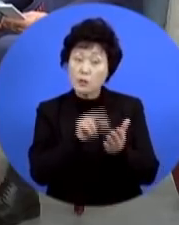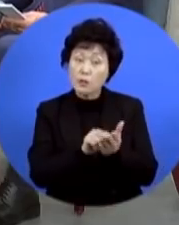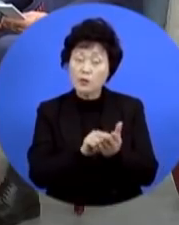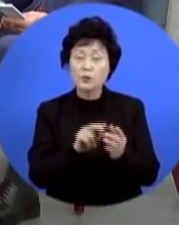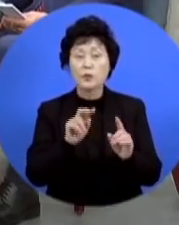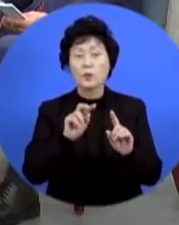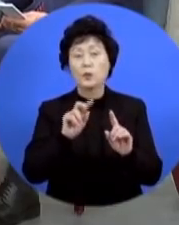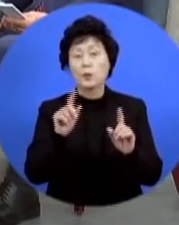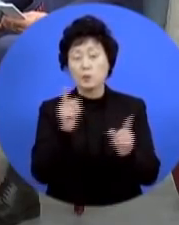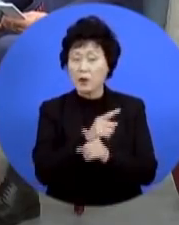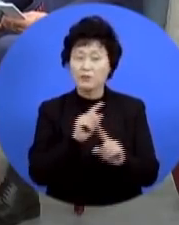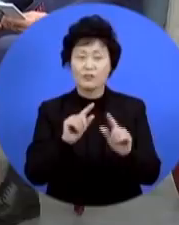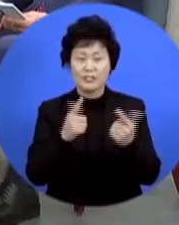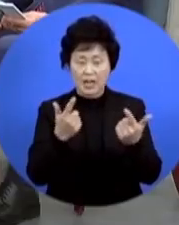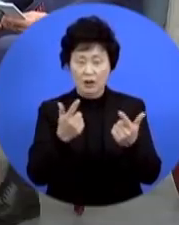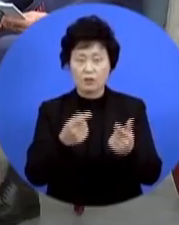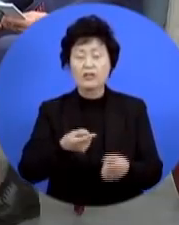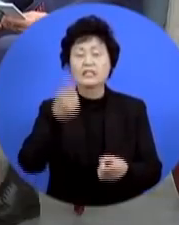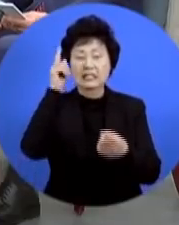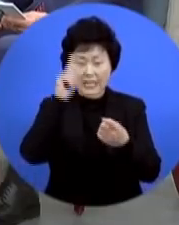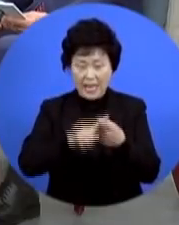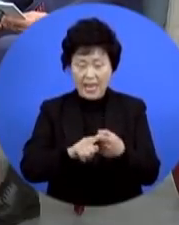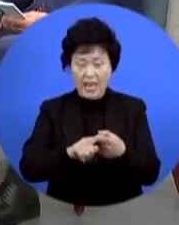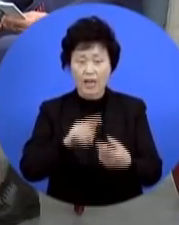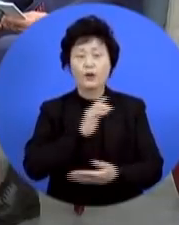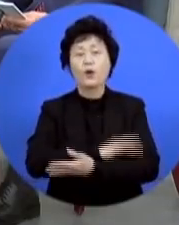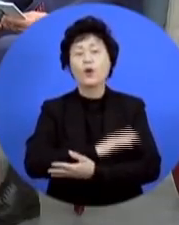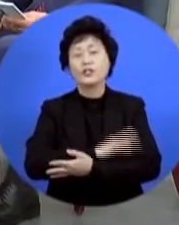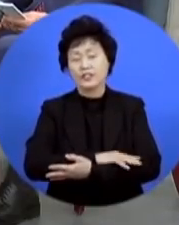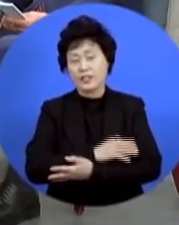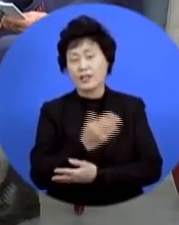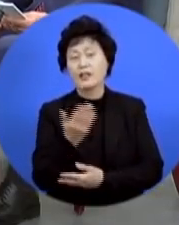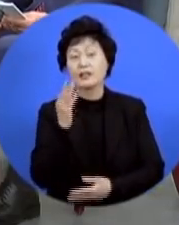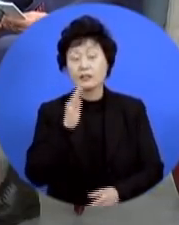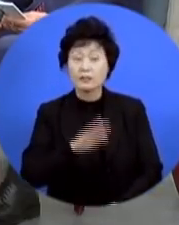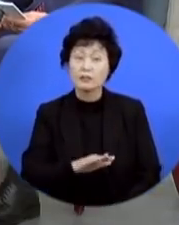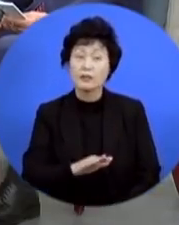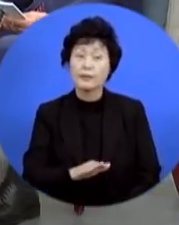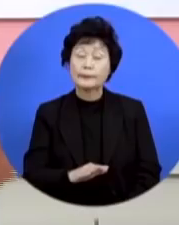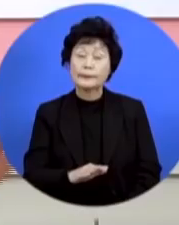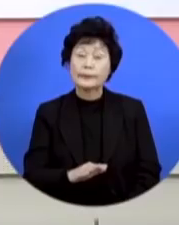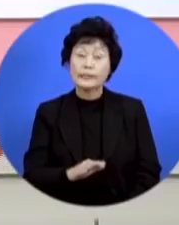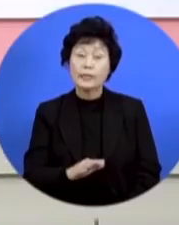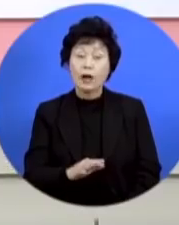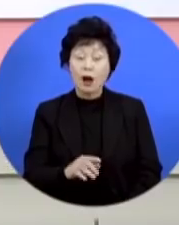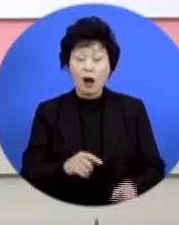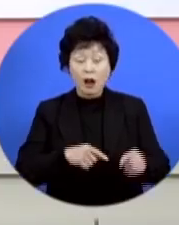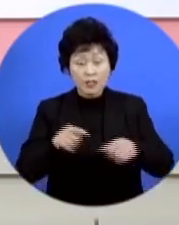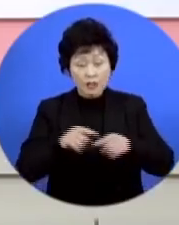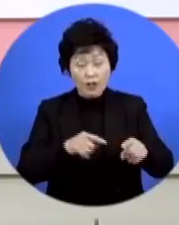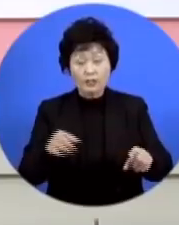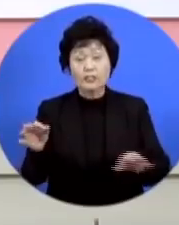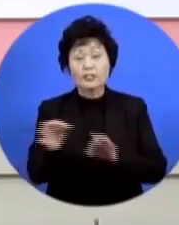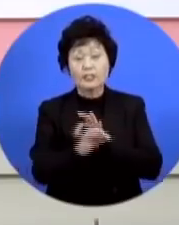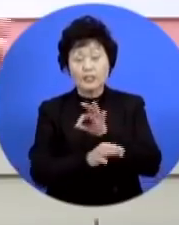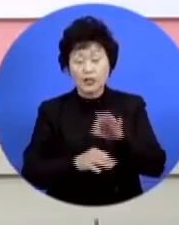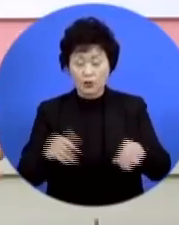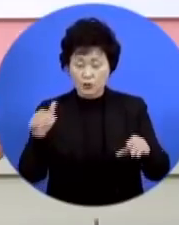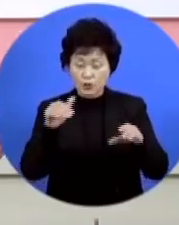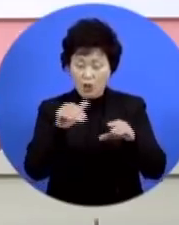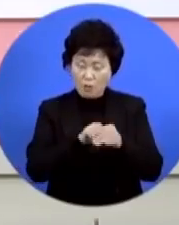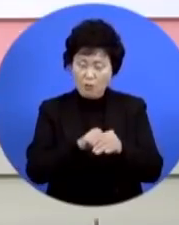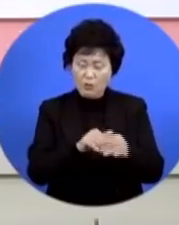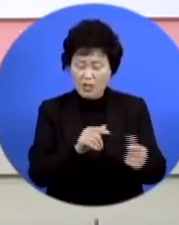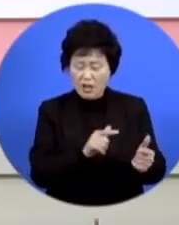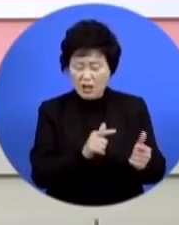대학교에서 유럽과 미국 역사를 전공을 하면서 네. 제가 리더들에 대한 관심이 굉장히 많았어요. 그래서 정치, 경제, 문화 이쪽 방면의 모든